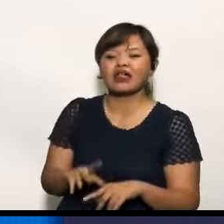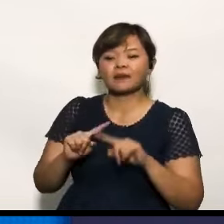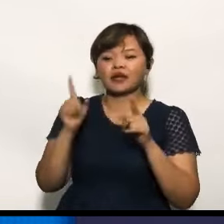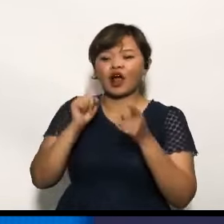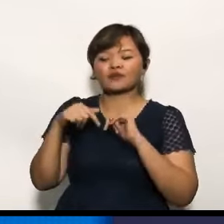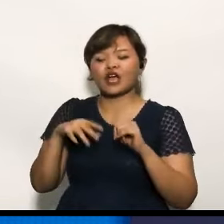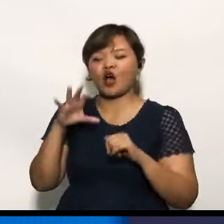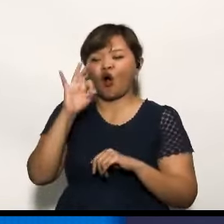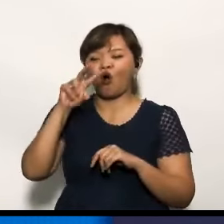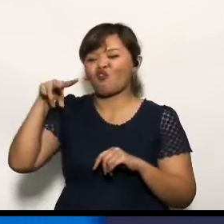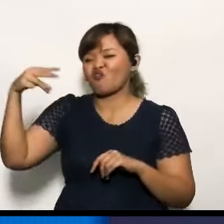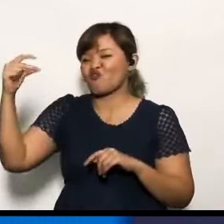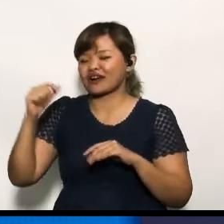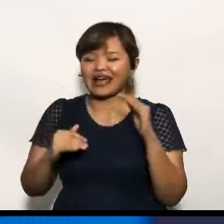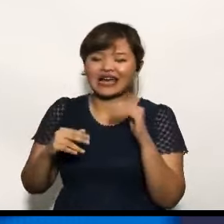overly critical,